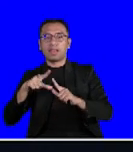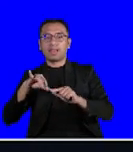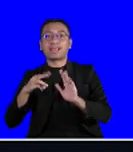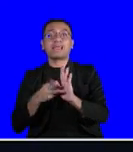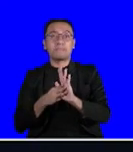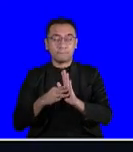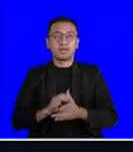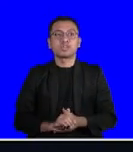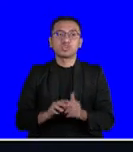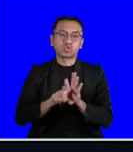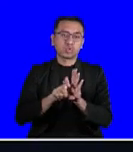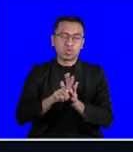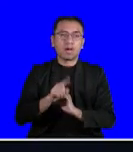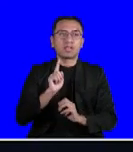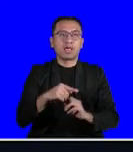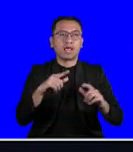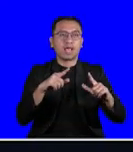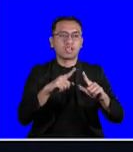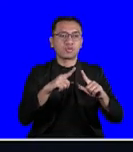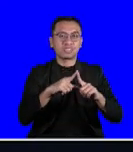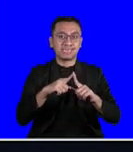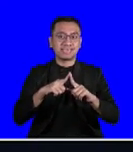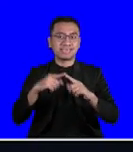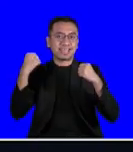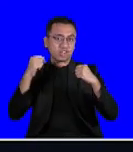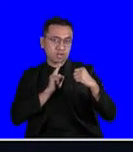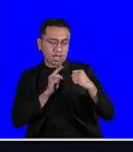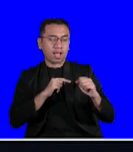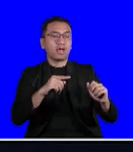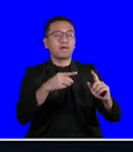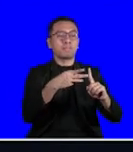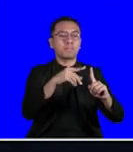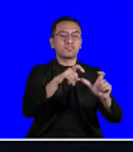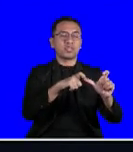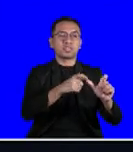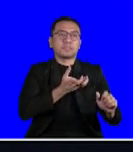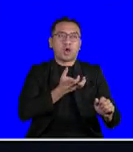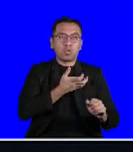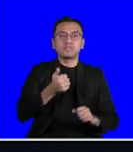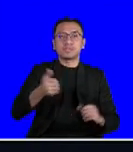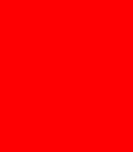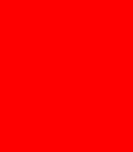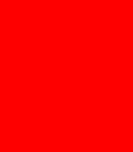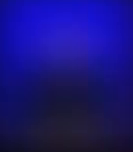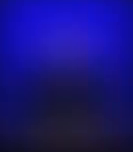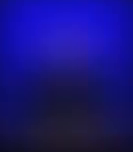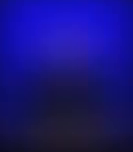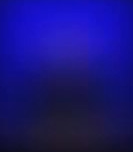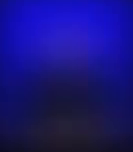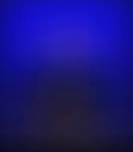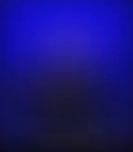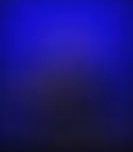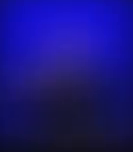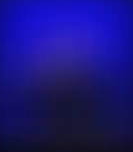dan Anda mau tetap mengklaim asuransi kesehatan swasta Anda, Anda dapat melakukannya.